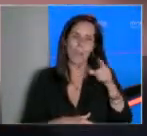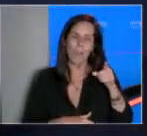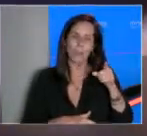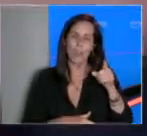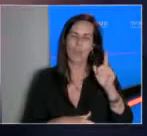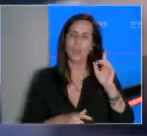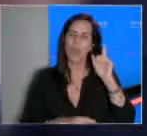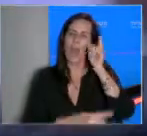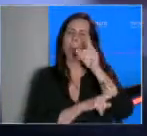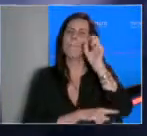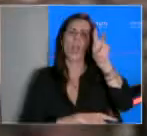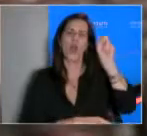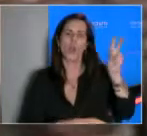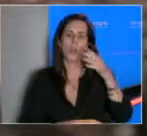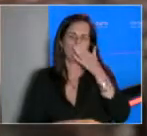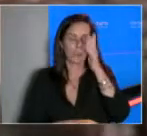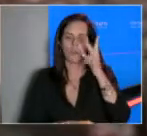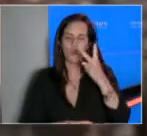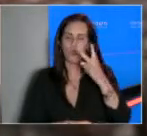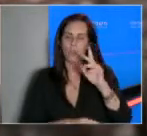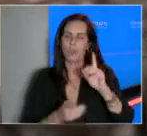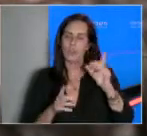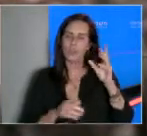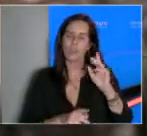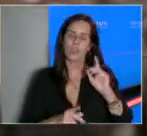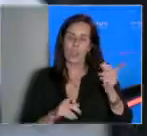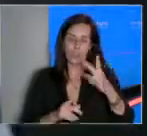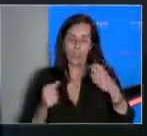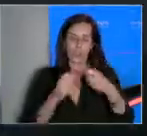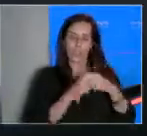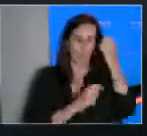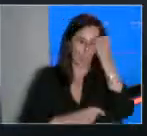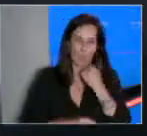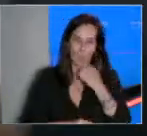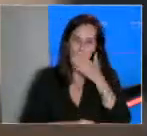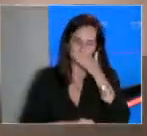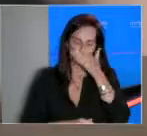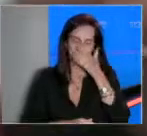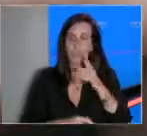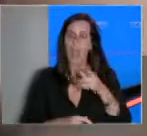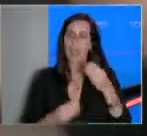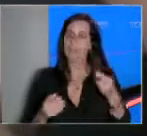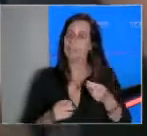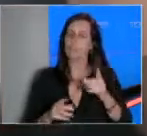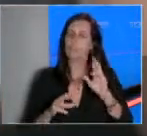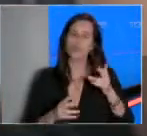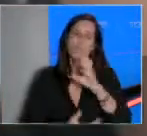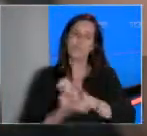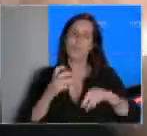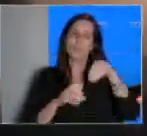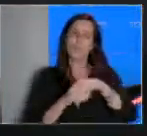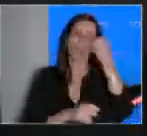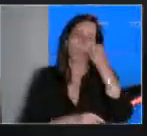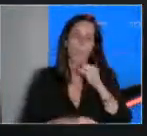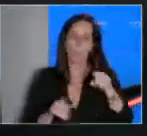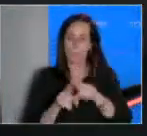בתי המלון. כן. כן, בדיוק, אלה שעושים פאן בחול. יפ. אז העסק פה שוב מסתבך